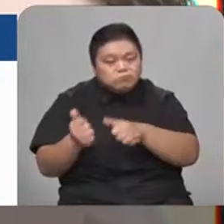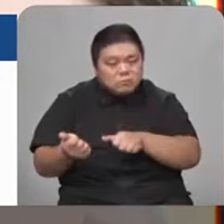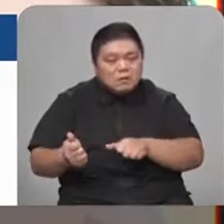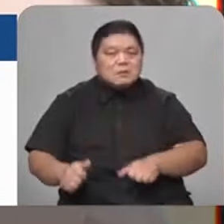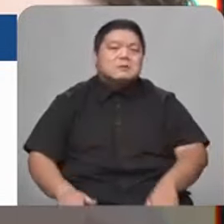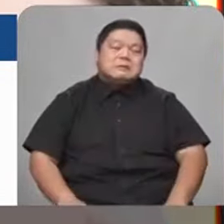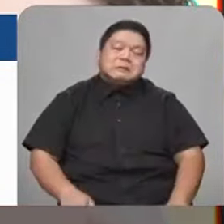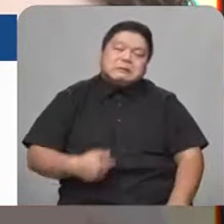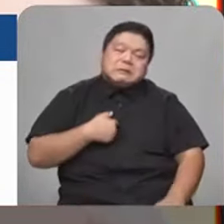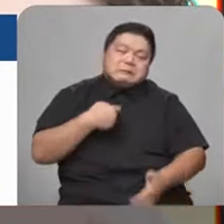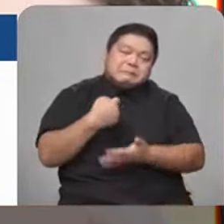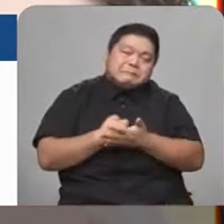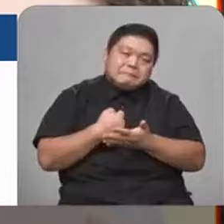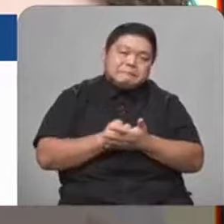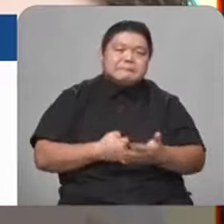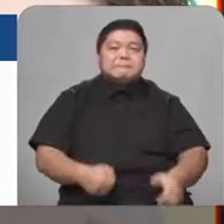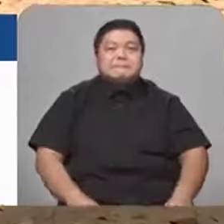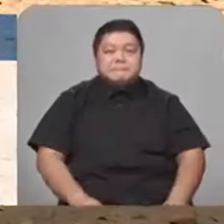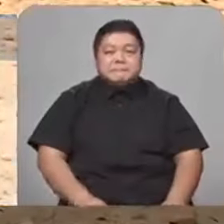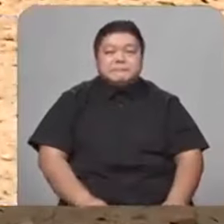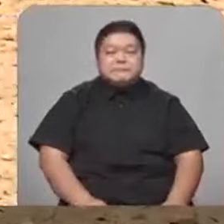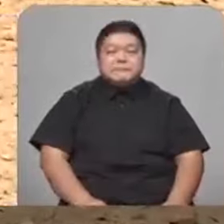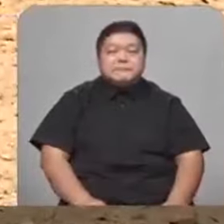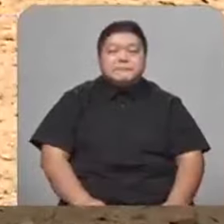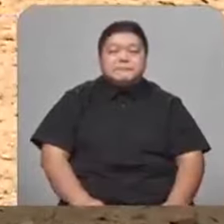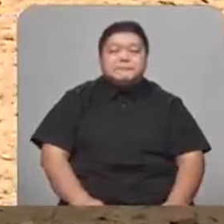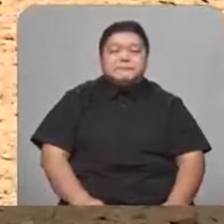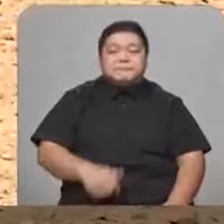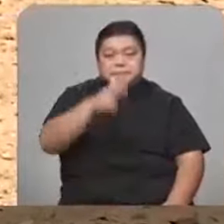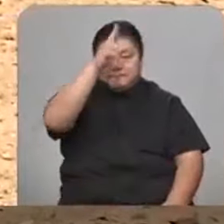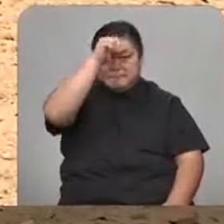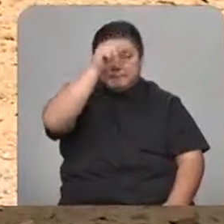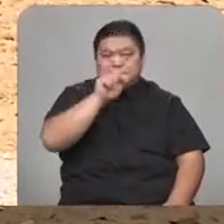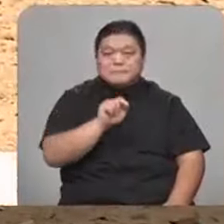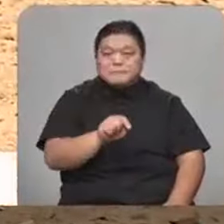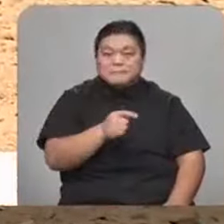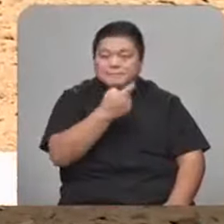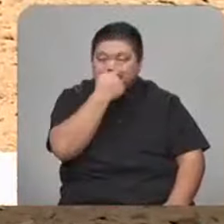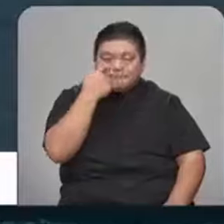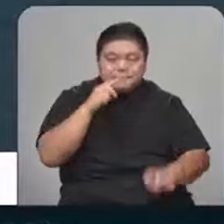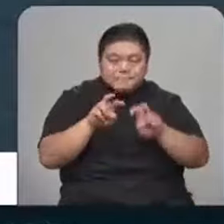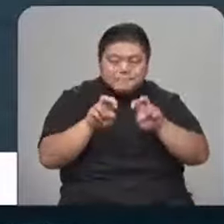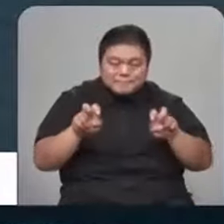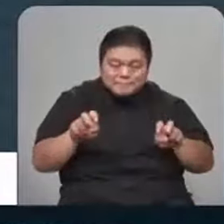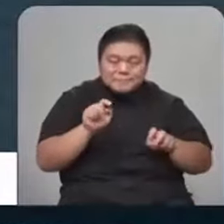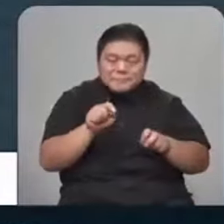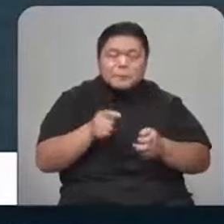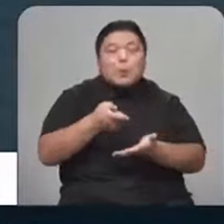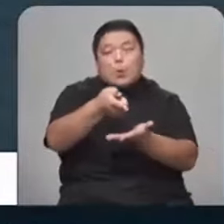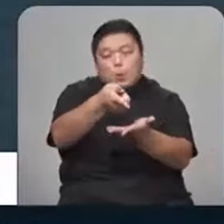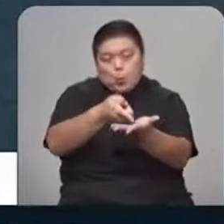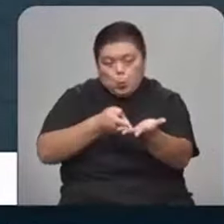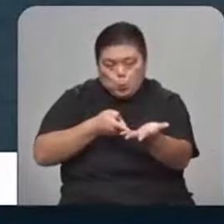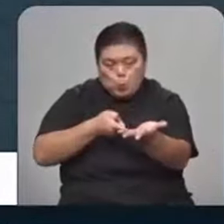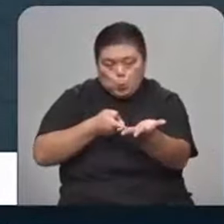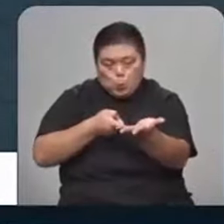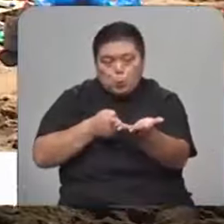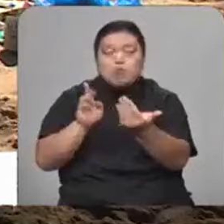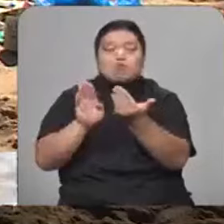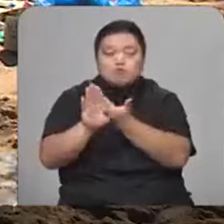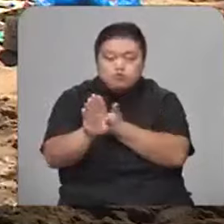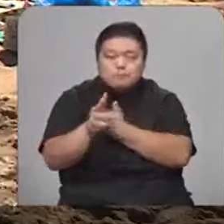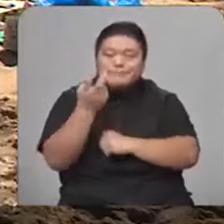변을 당하고 하니까 사실 많이 안타깝습니다. 경찰은 정확한 사인 규명을 위해 숨진 사람들에 대한 부검을